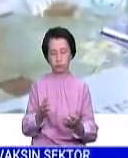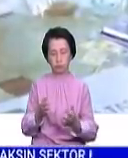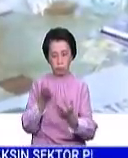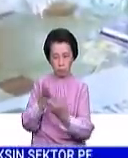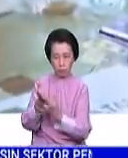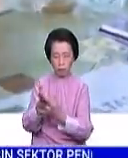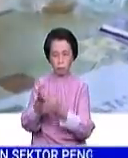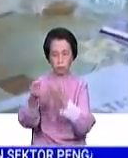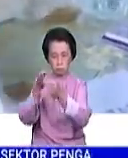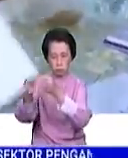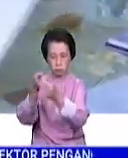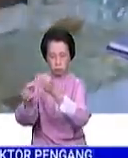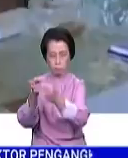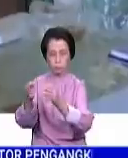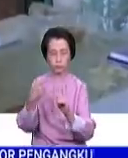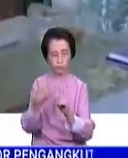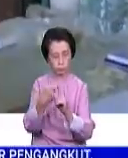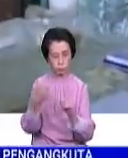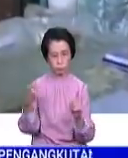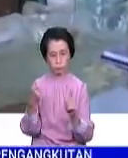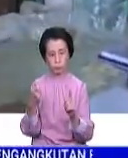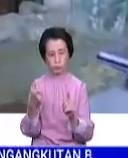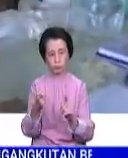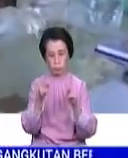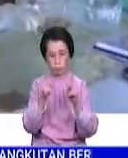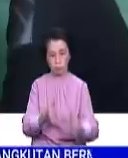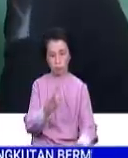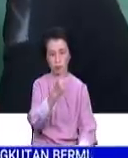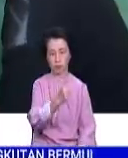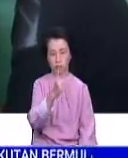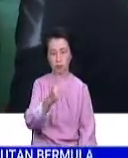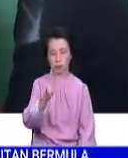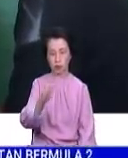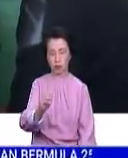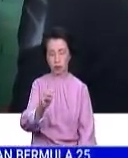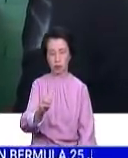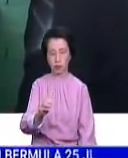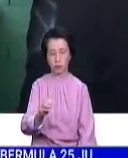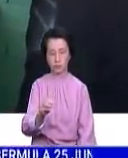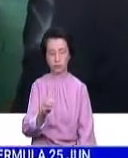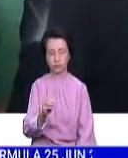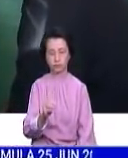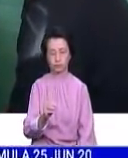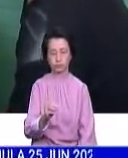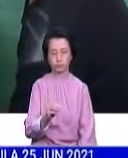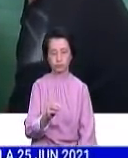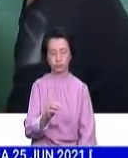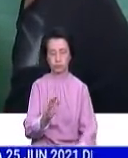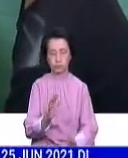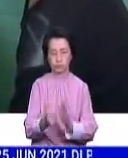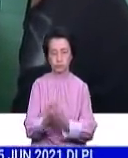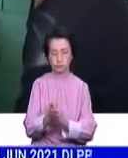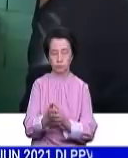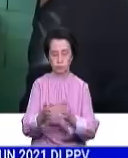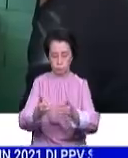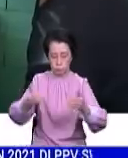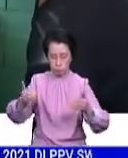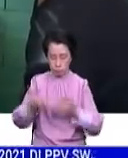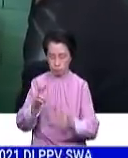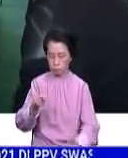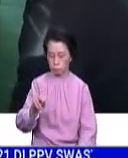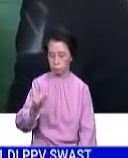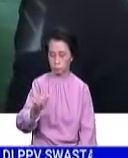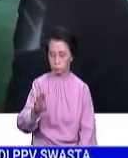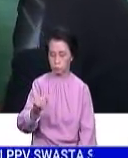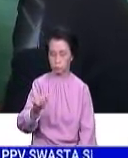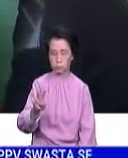penerangan daripada pihak KKM dan melalui CITF pejabat daerah Nabawan, kita telah